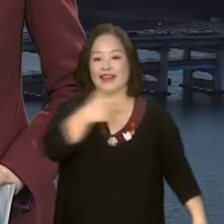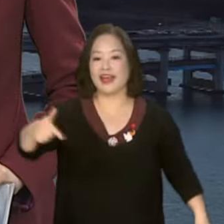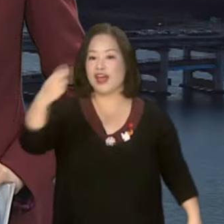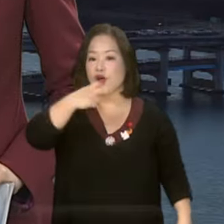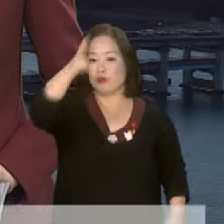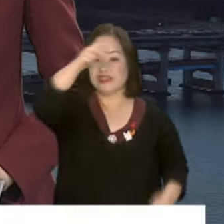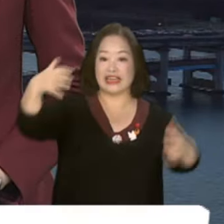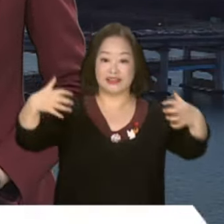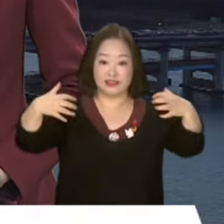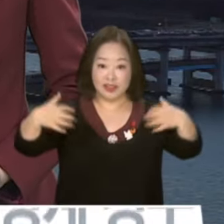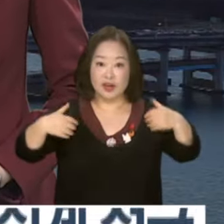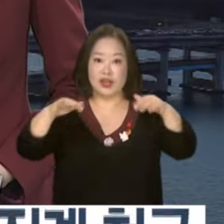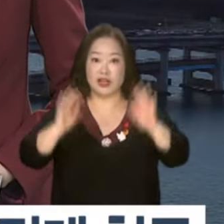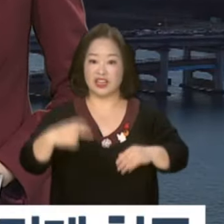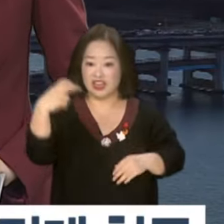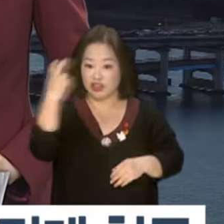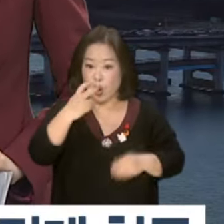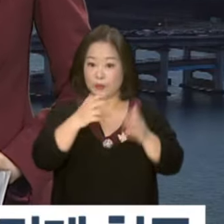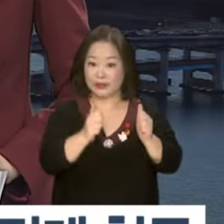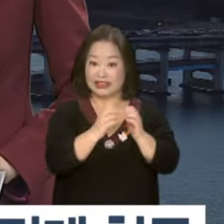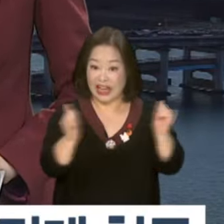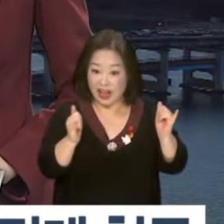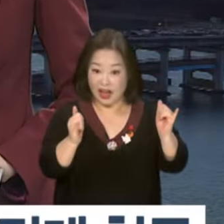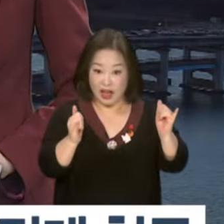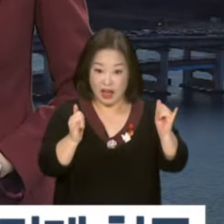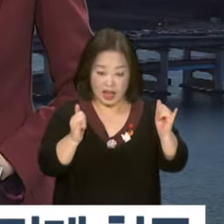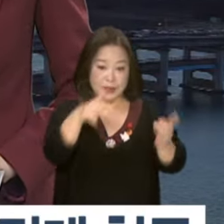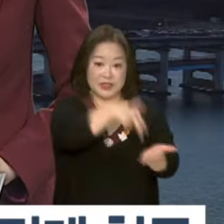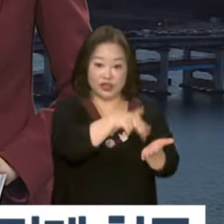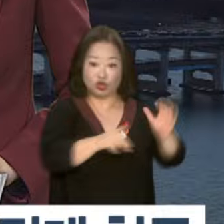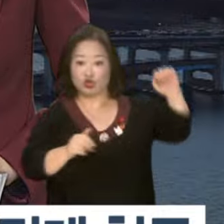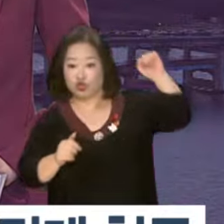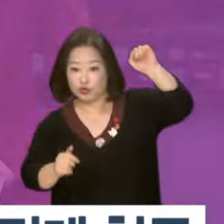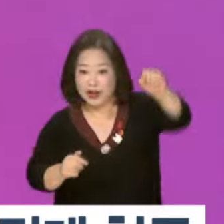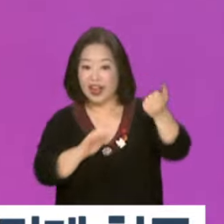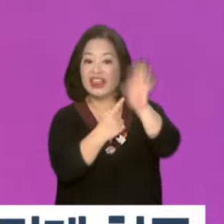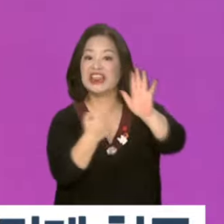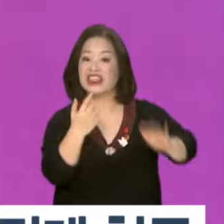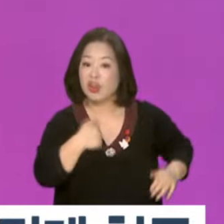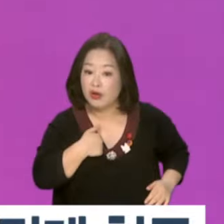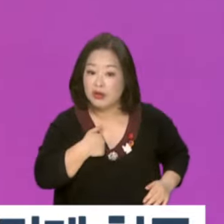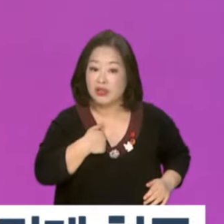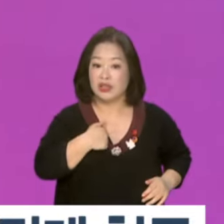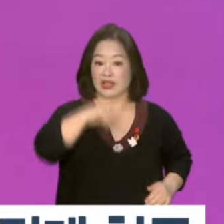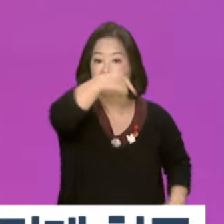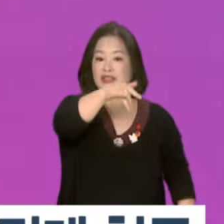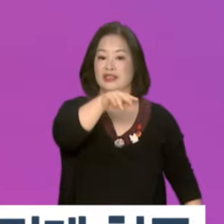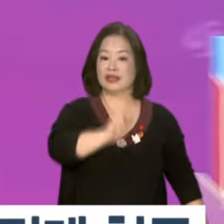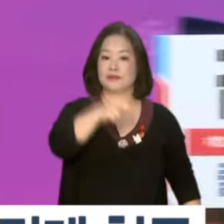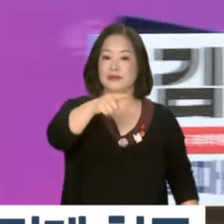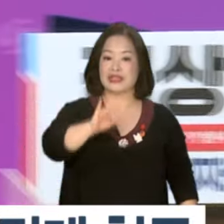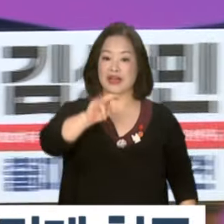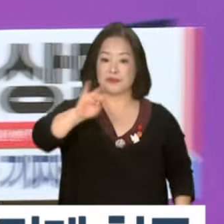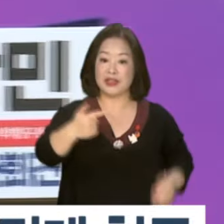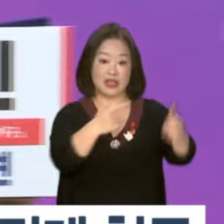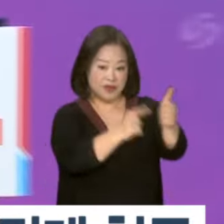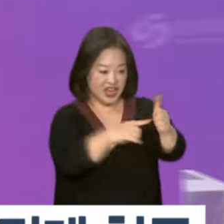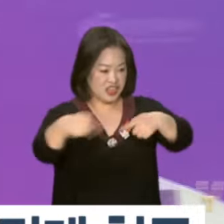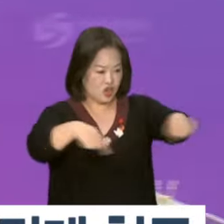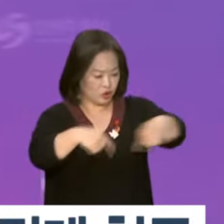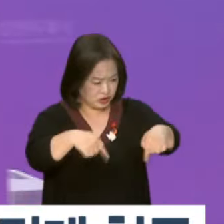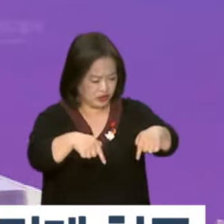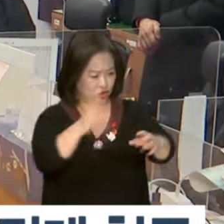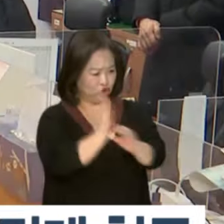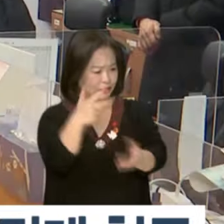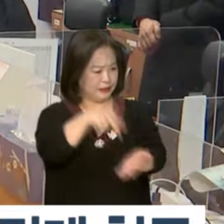대검찰청이 현지 검사 신분으로 출마 의사를 밝힌 김상민 대전 고검 검사에 대해 정치적 중립